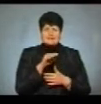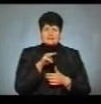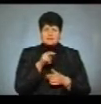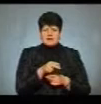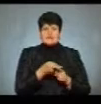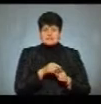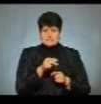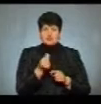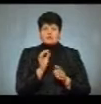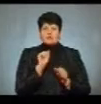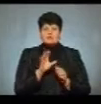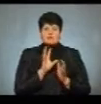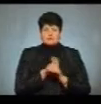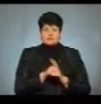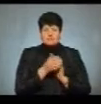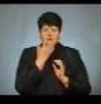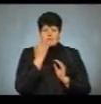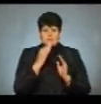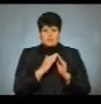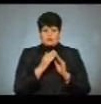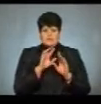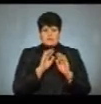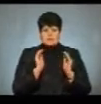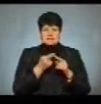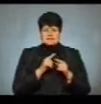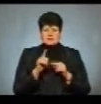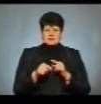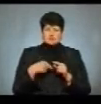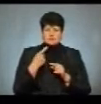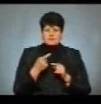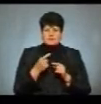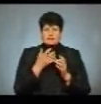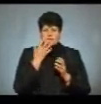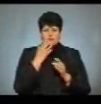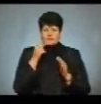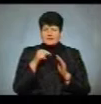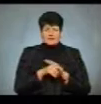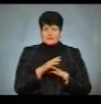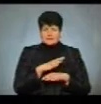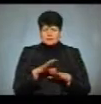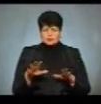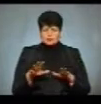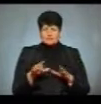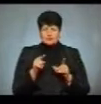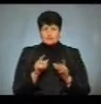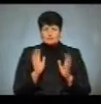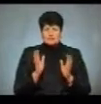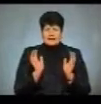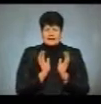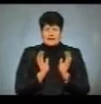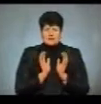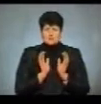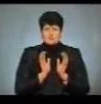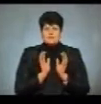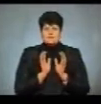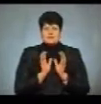можна вкласти в утеплення будинку. Це буде наступний етап, тобто тепло не буде втікати через зовнішні стіни, воно буде так, як термос, і